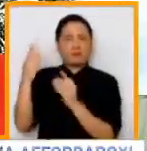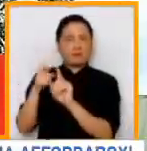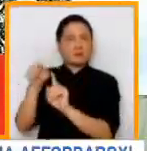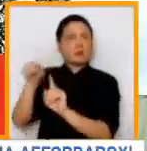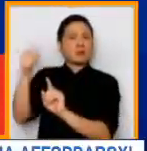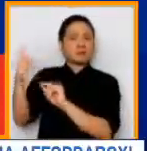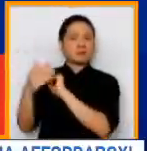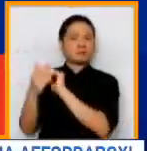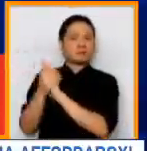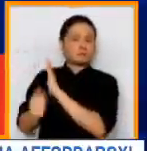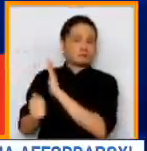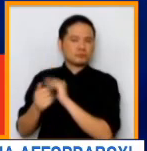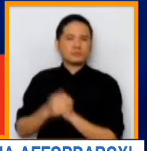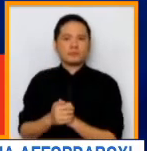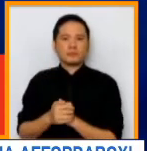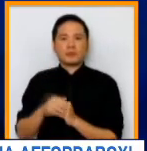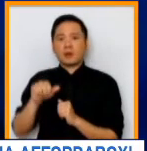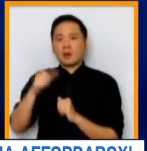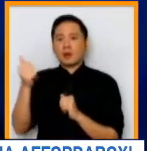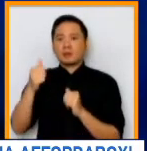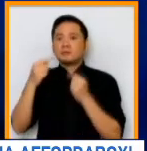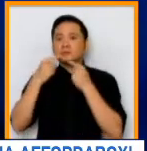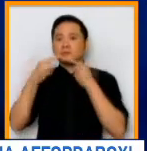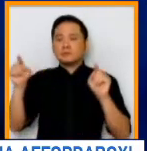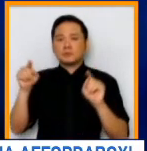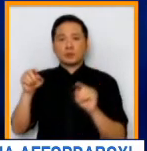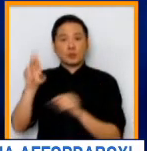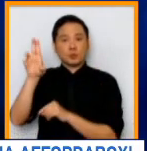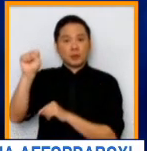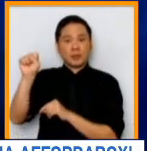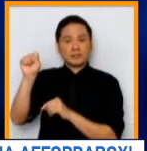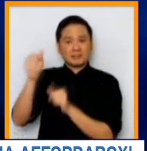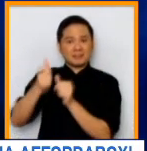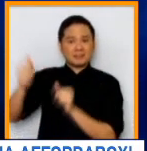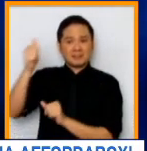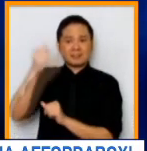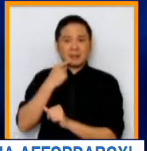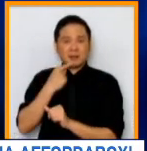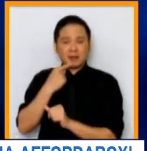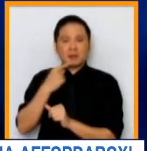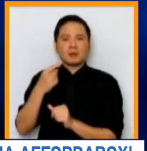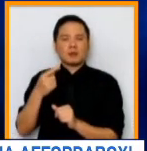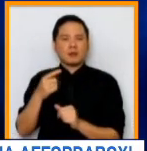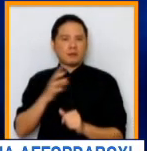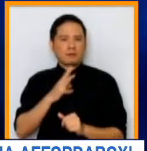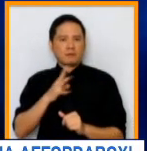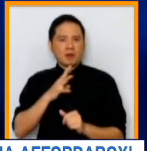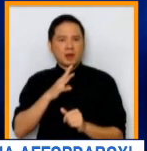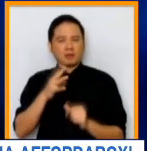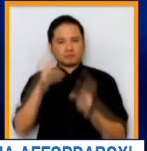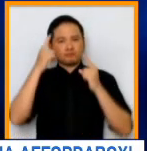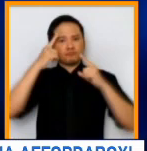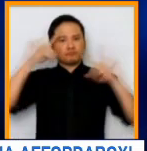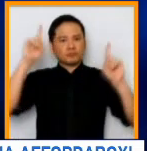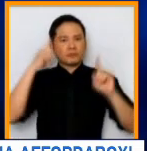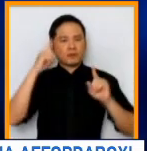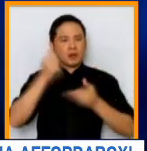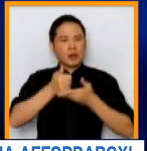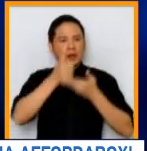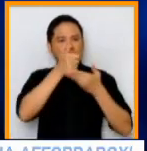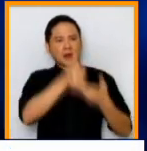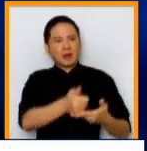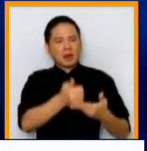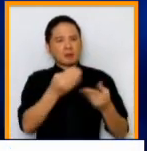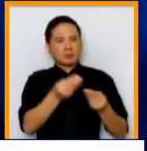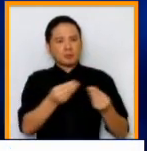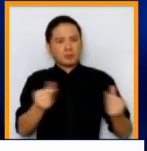joint statement, sinabi ng U.S. health officials na bagamat epektibo laban sa malubhang sakit at pagkamatay sa COVID-19 ang mga bakuna,